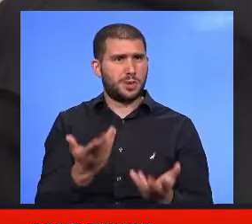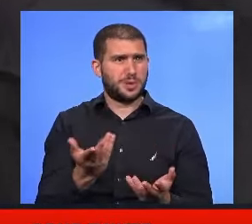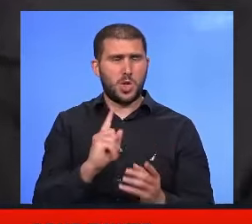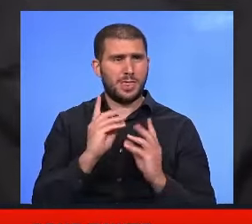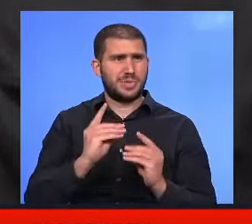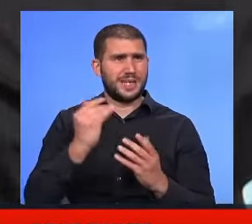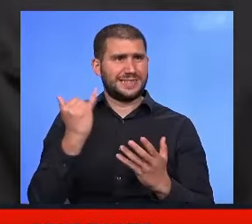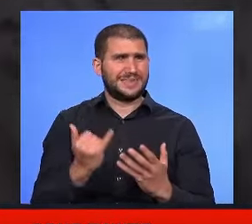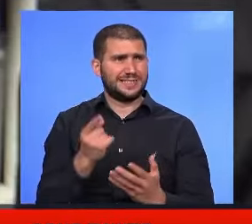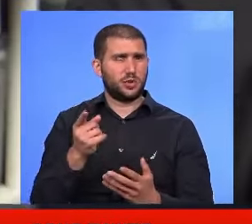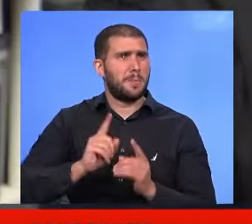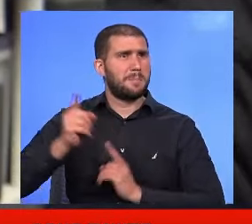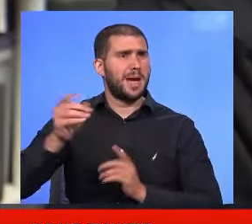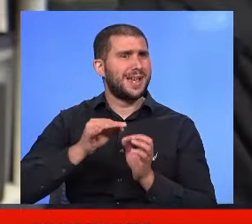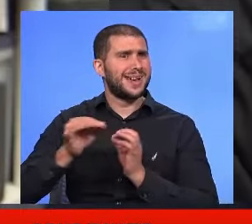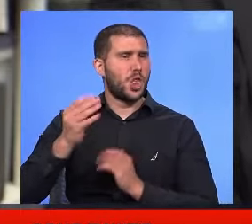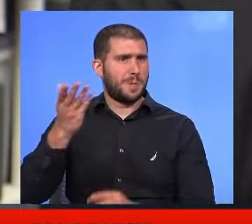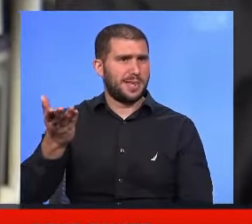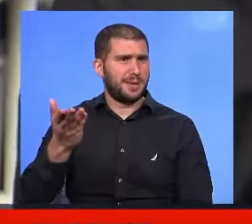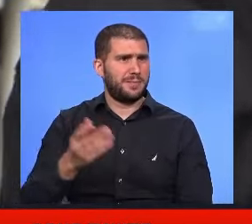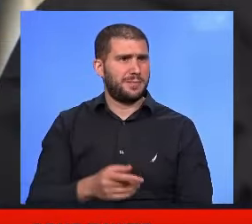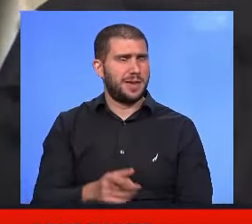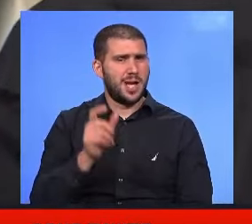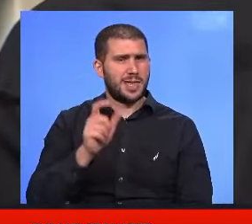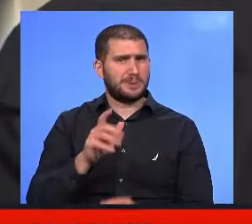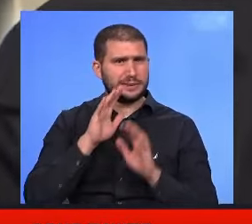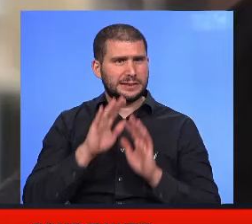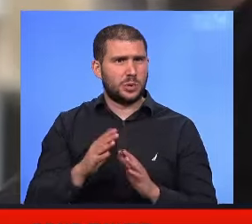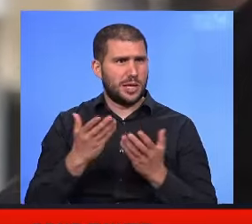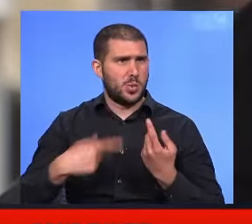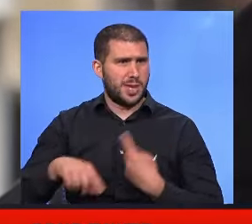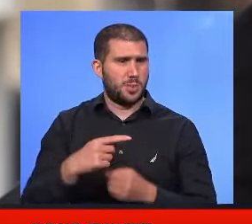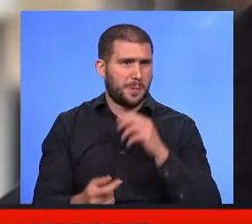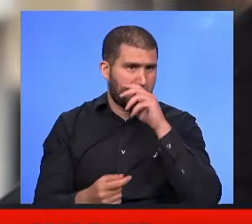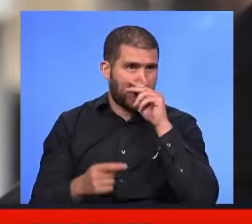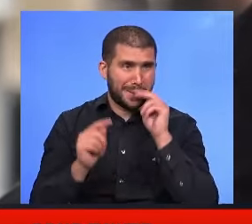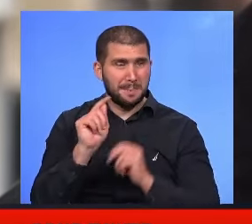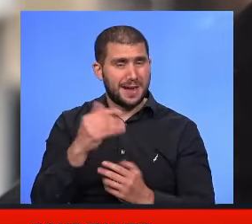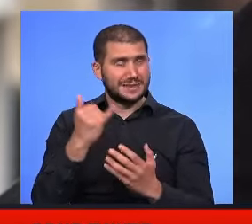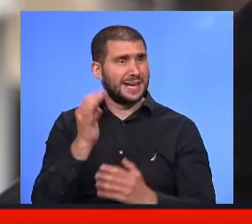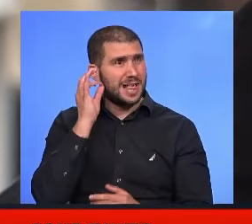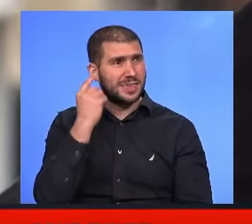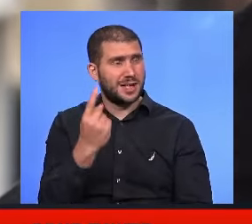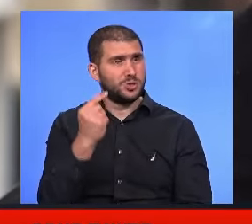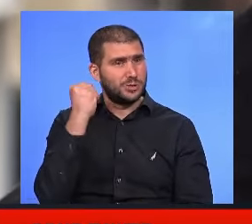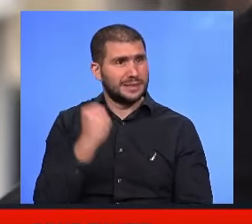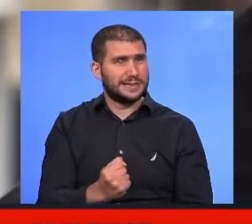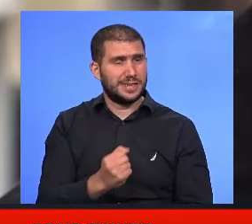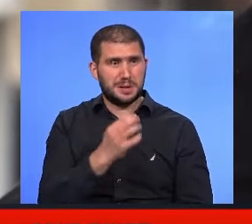ציור שהוא במרחק קילומטרים אצל מישהו ששונא אותנו. אתה מגיע לצייר ילדה